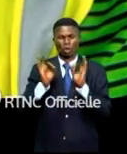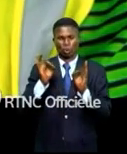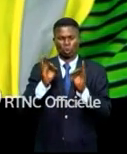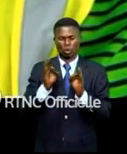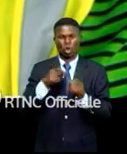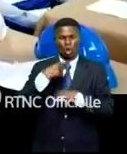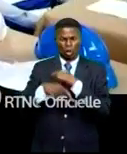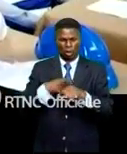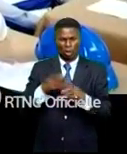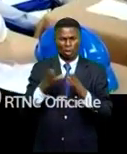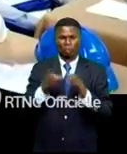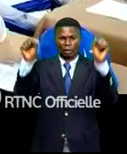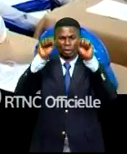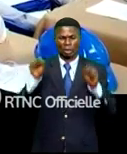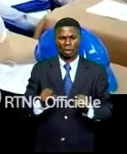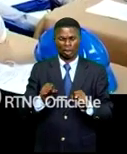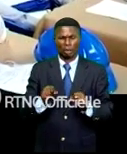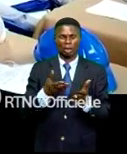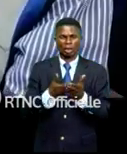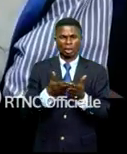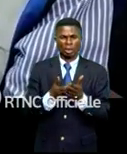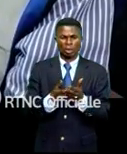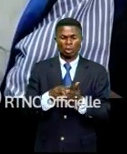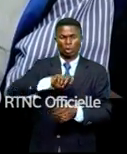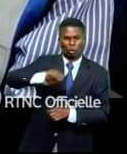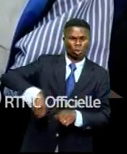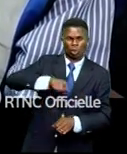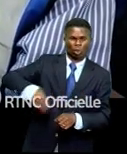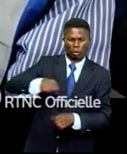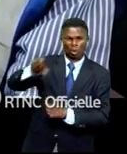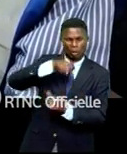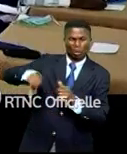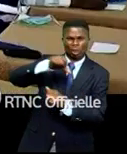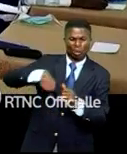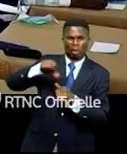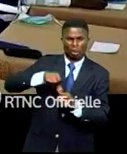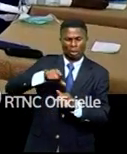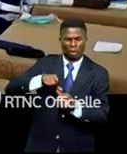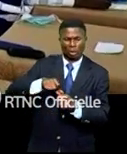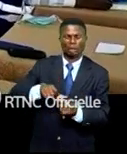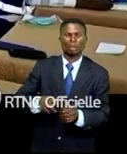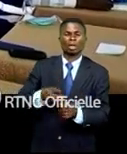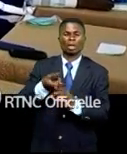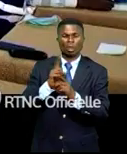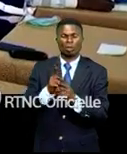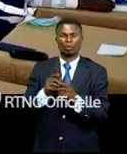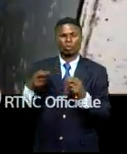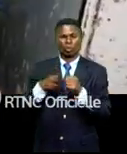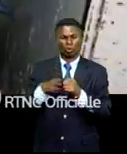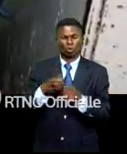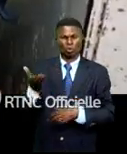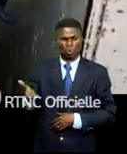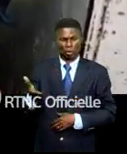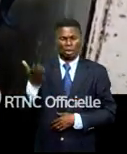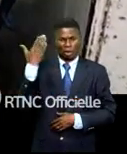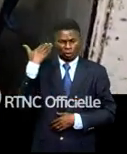mise à jour avec les systèmes SCADA des groupes turbines alternateurs de son parc de production hydroélectrique.